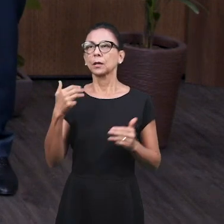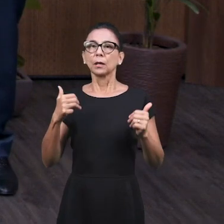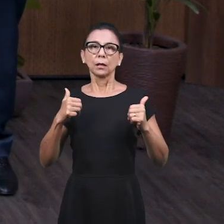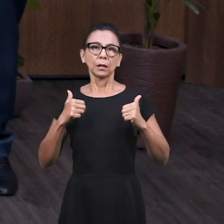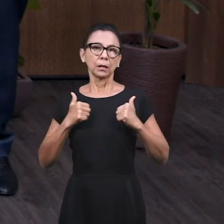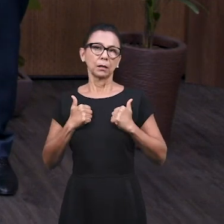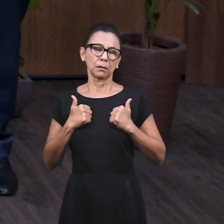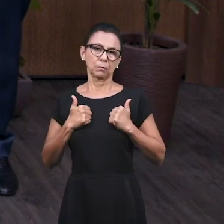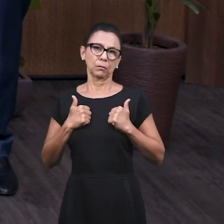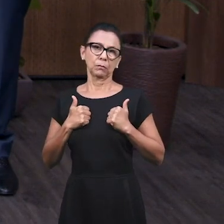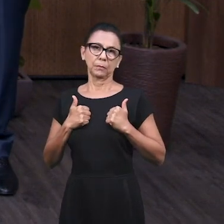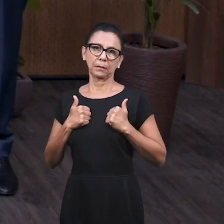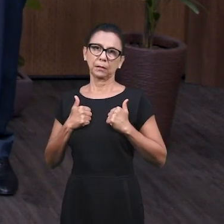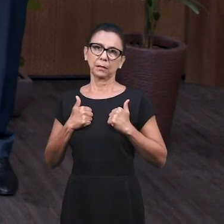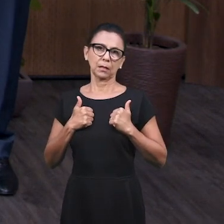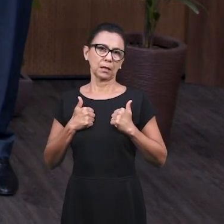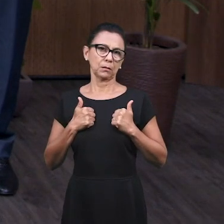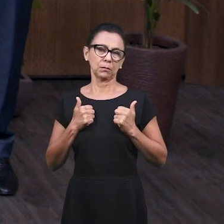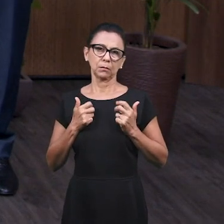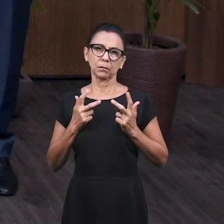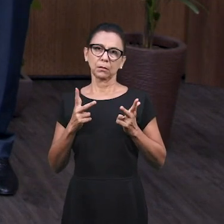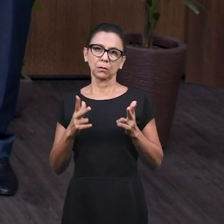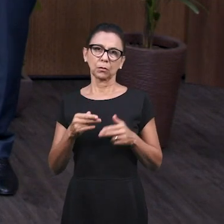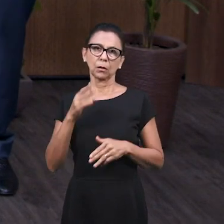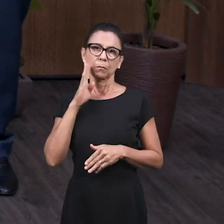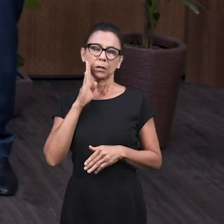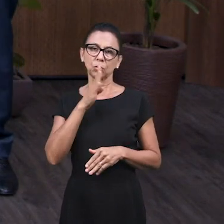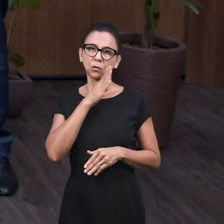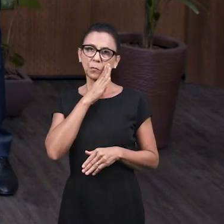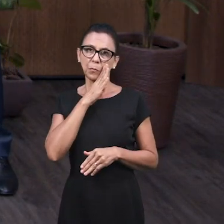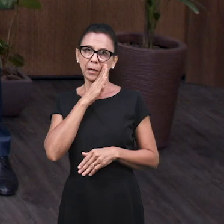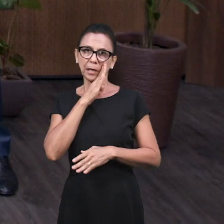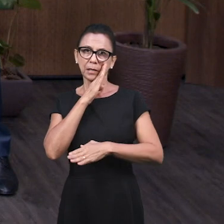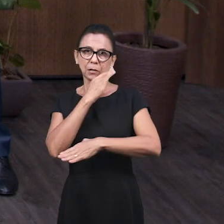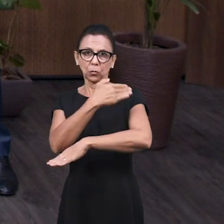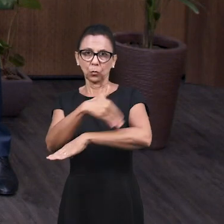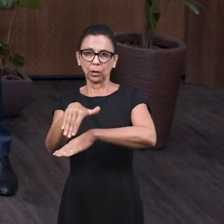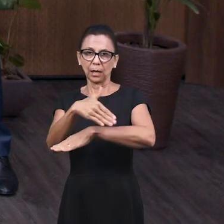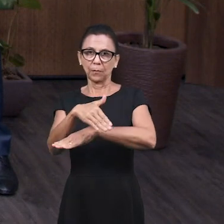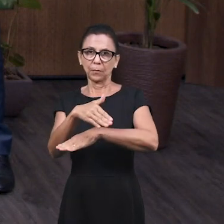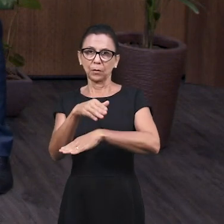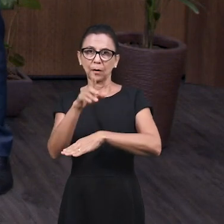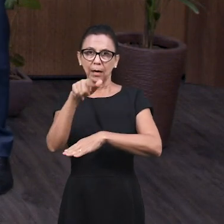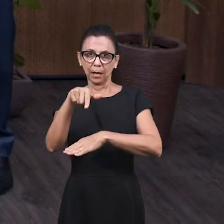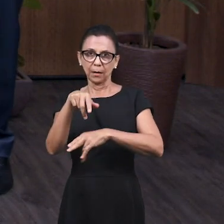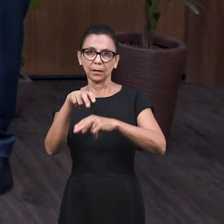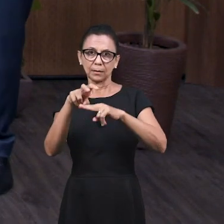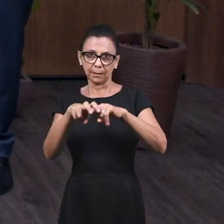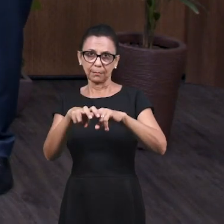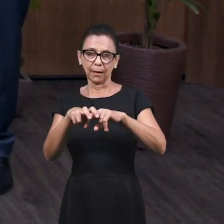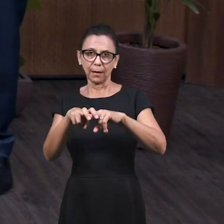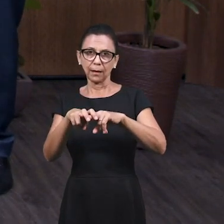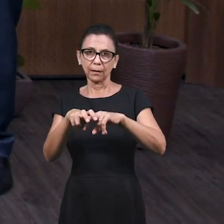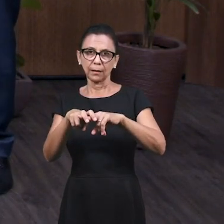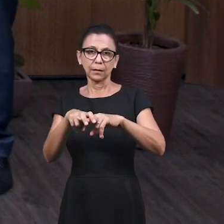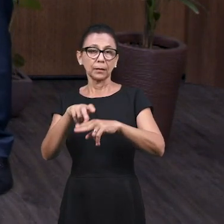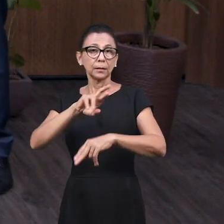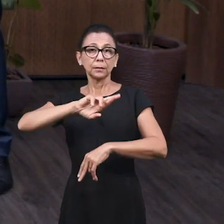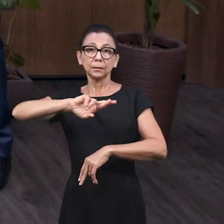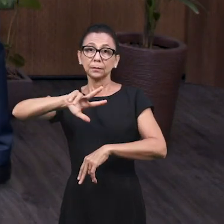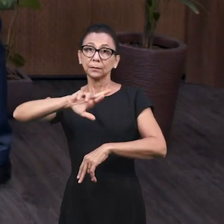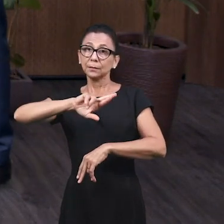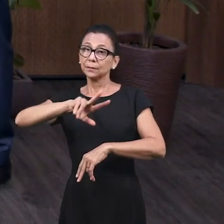position commode, assis au bord du chemin. Chemin, c'est pour marcher. Chemin, c'est pour